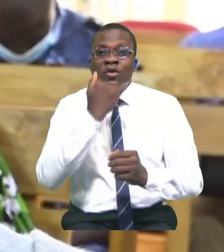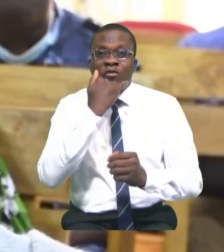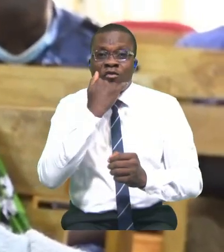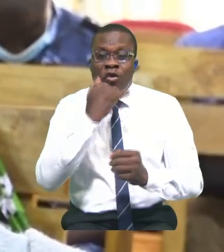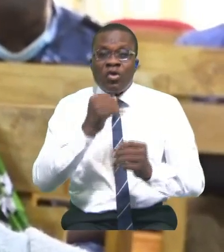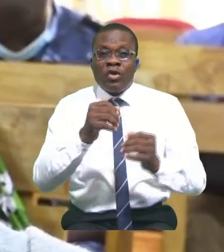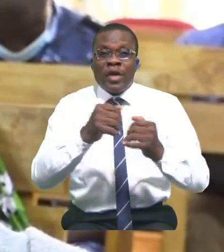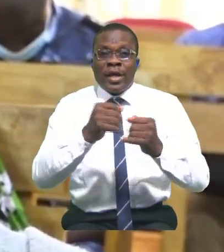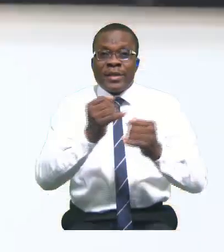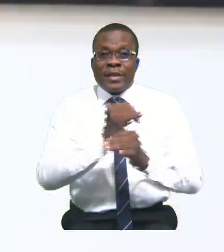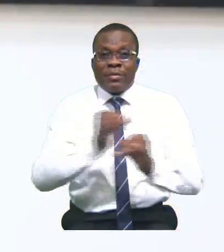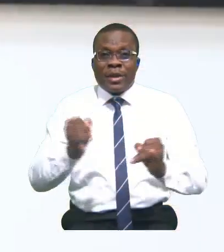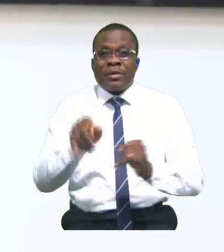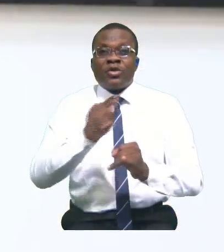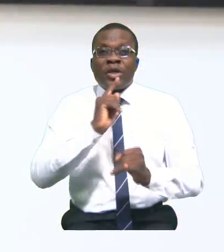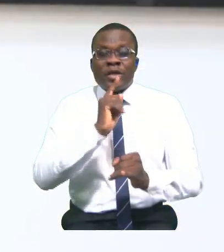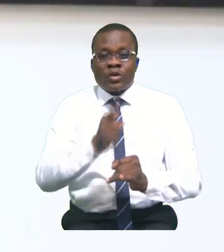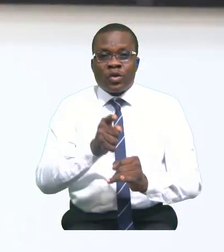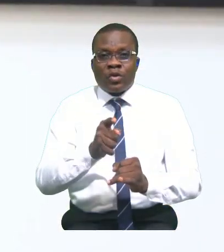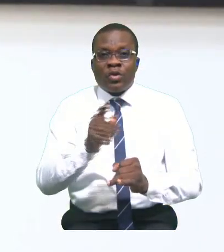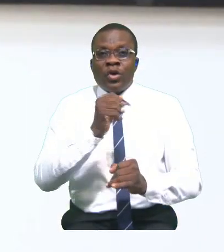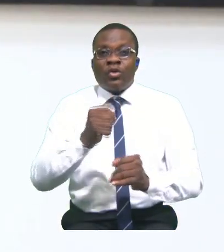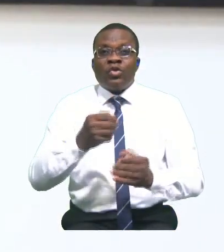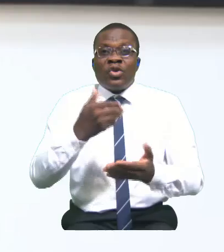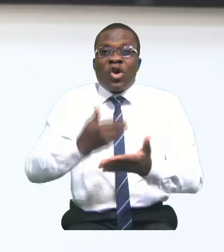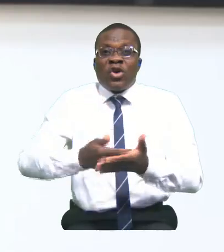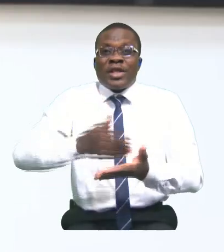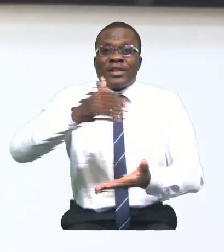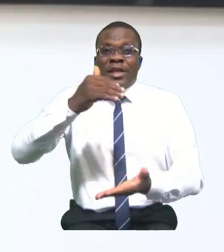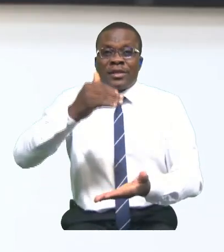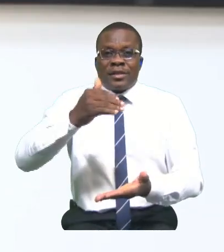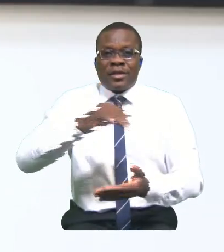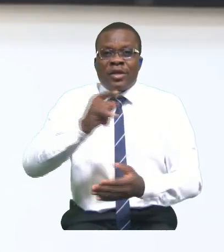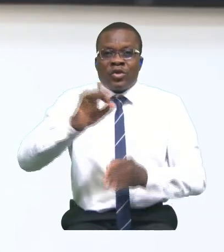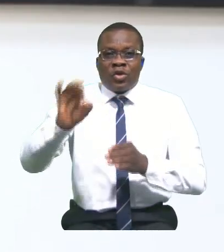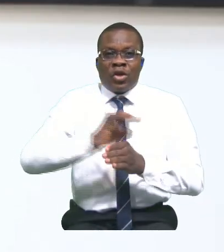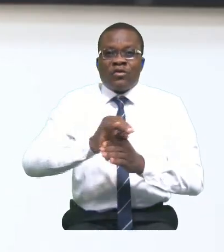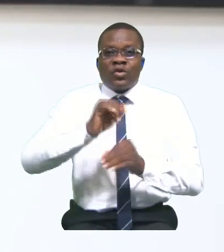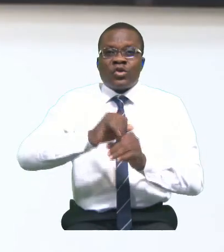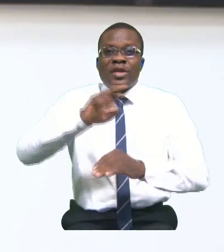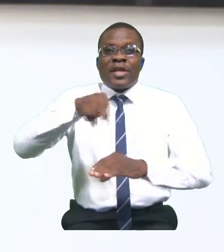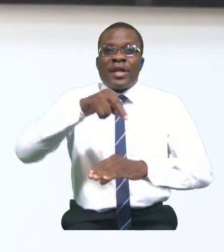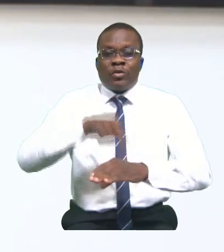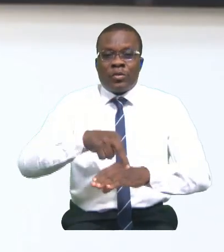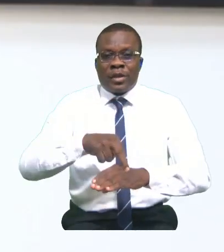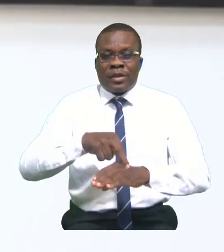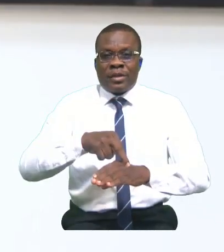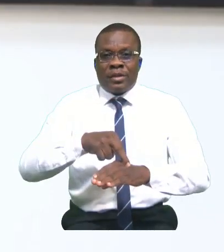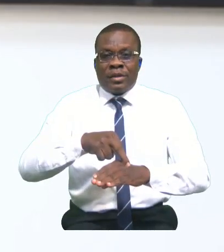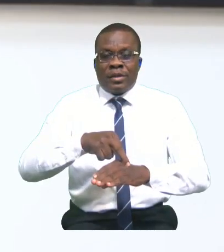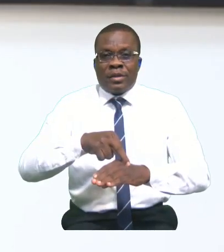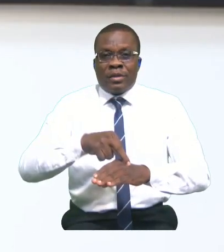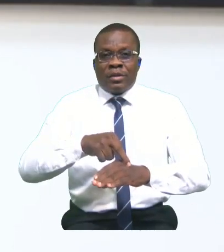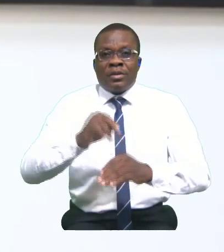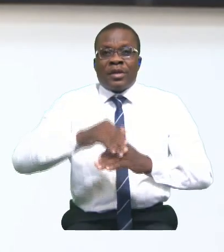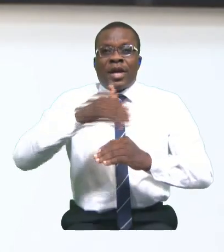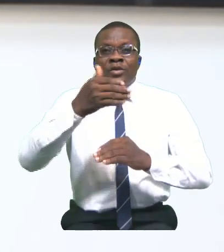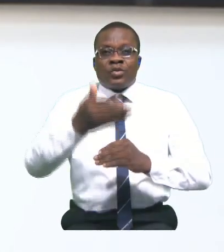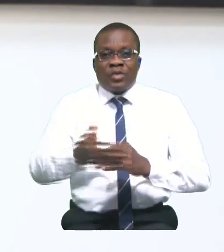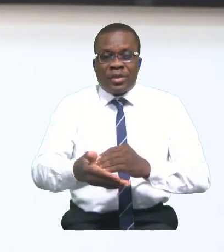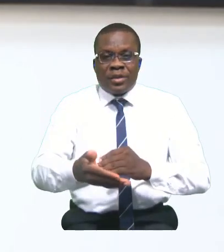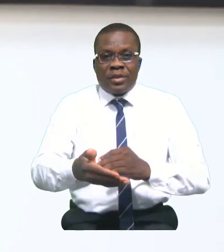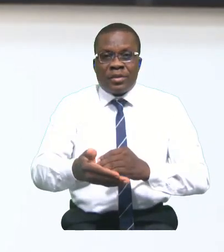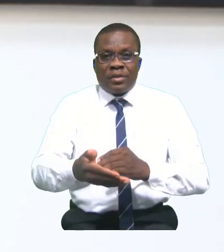catégorie sociale de leur fortune de leur fonction dans la République ensuite